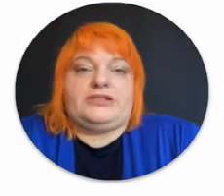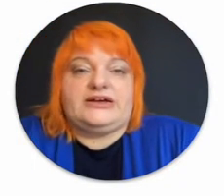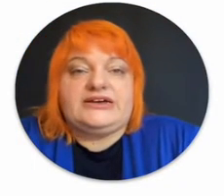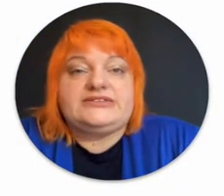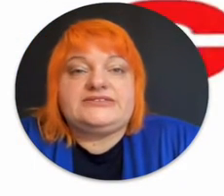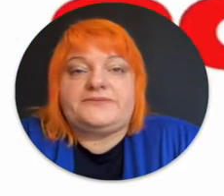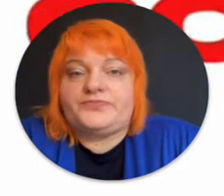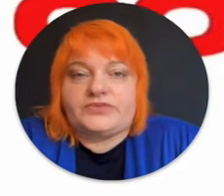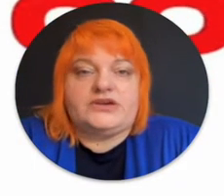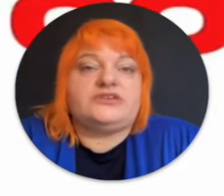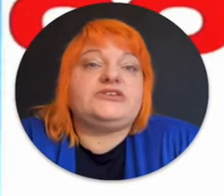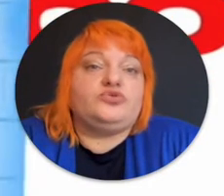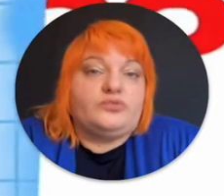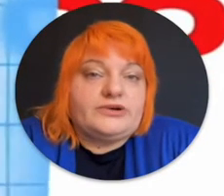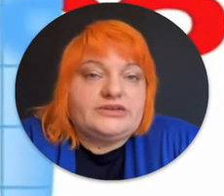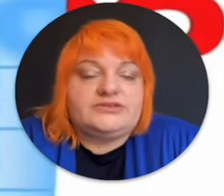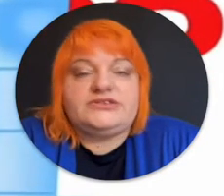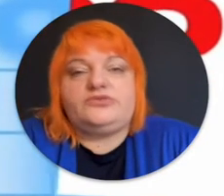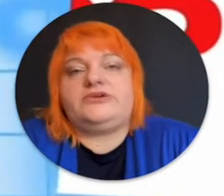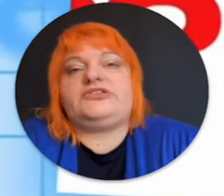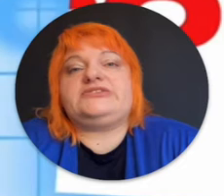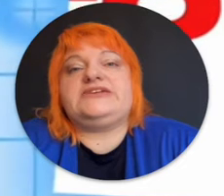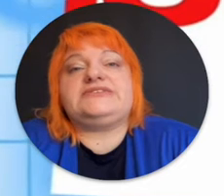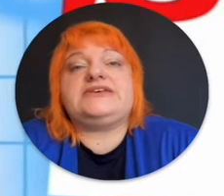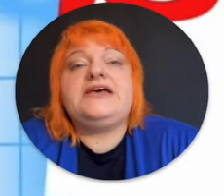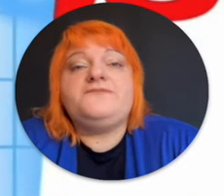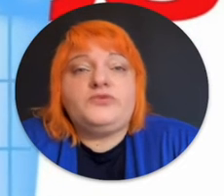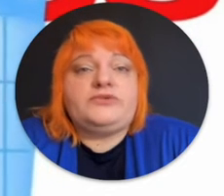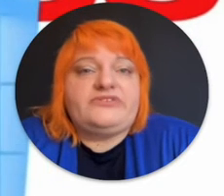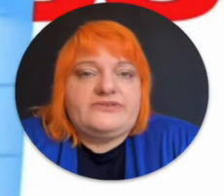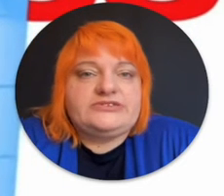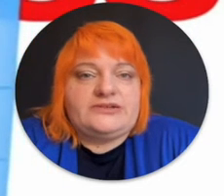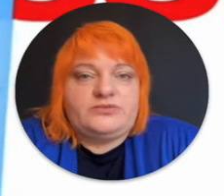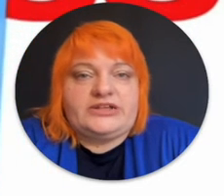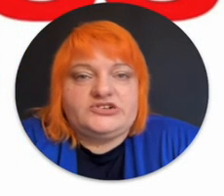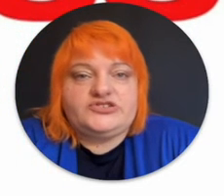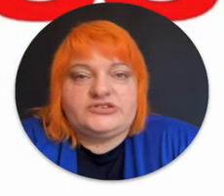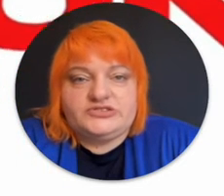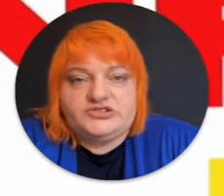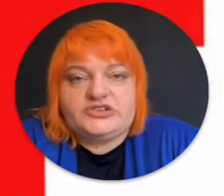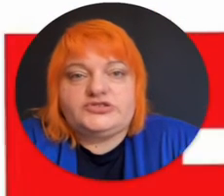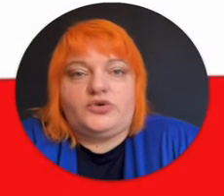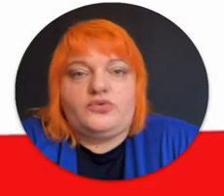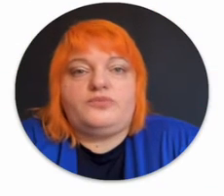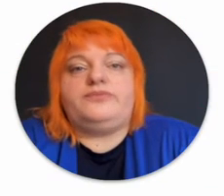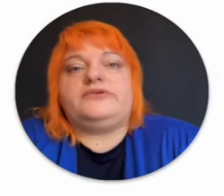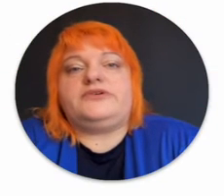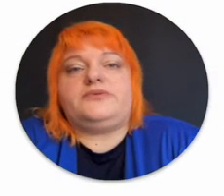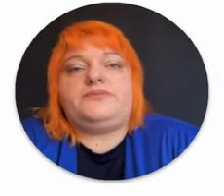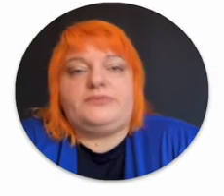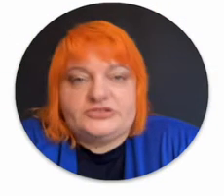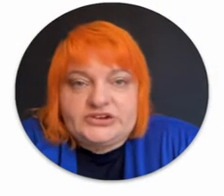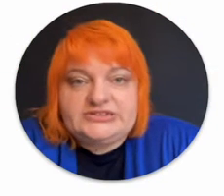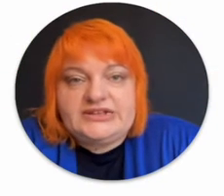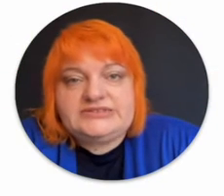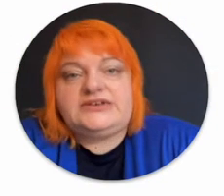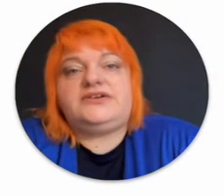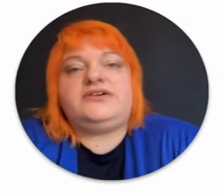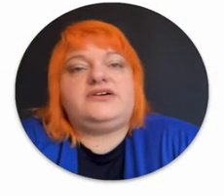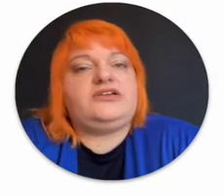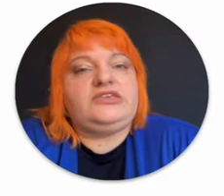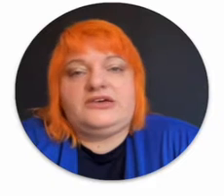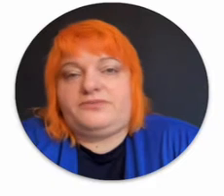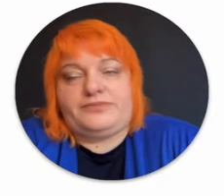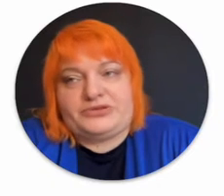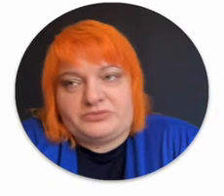это предполагается задумкой трансляции. Но мы говорим в основном, конечно, сейчас об прямых